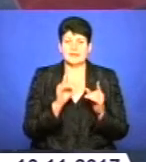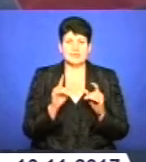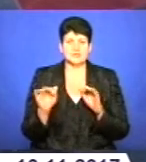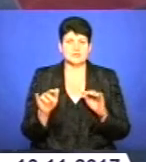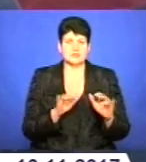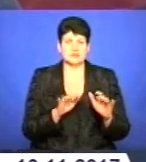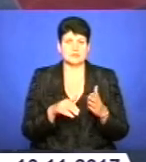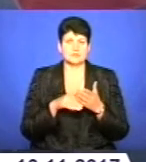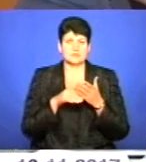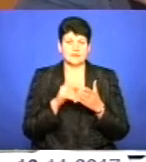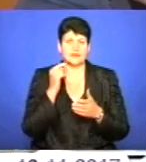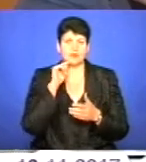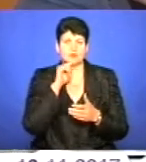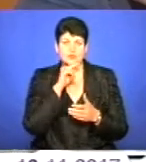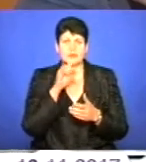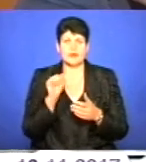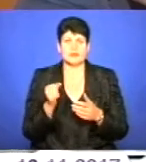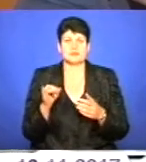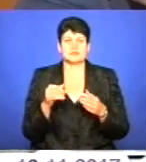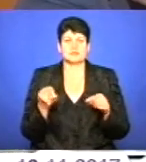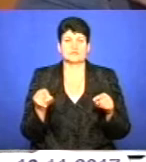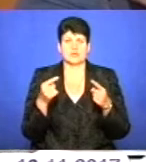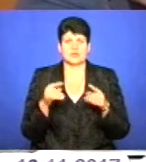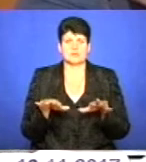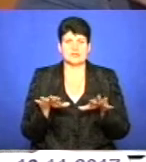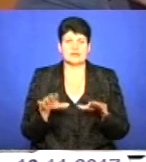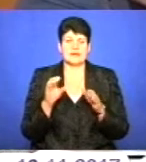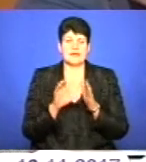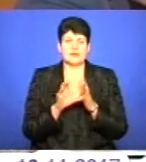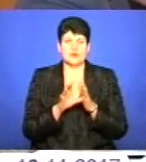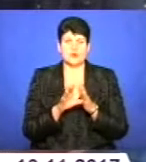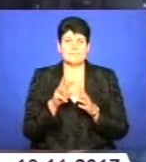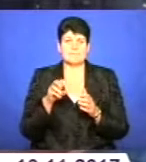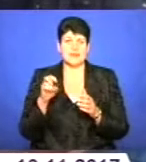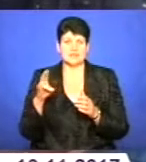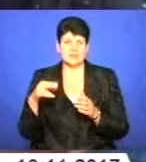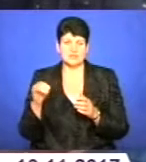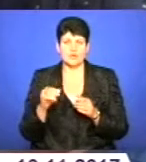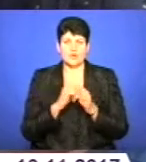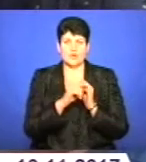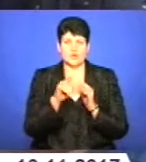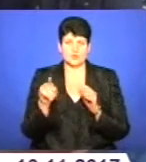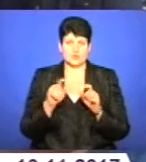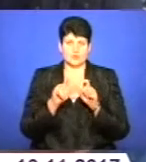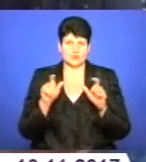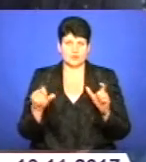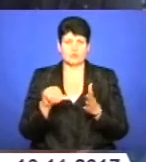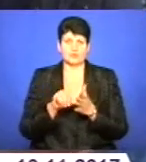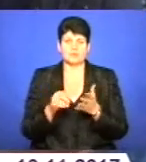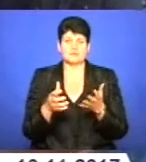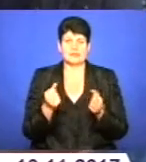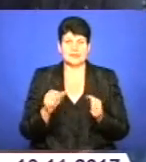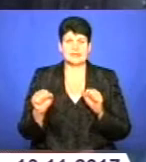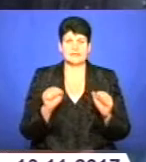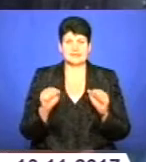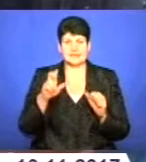які сприятимуть економії, а й створення посади енергоменеджера у кожній установі. Участь у семінарі взяли керівники